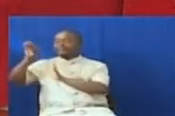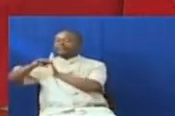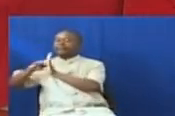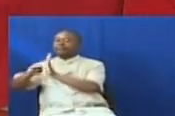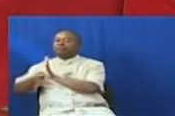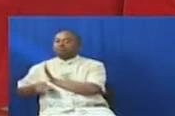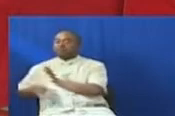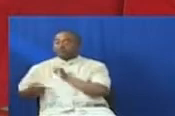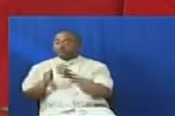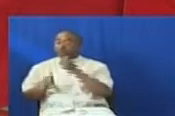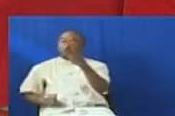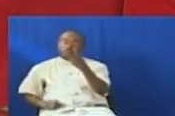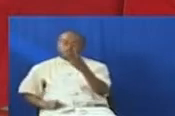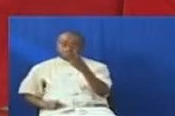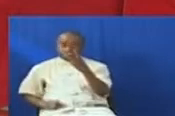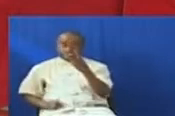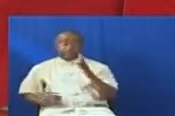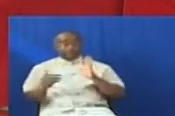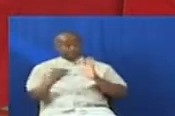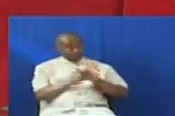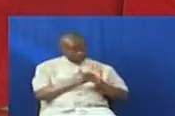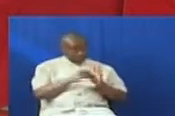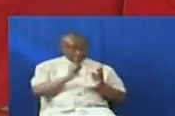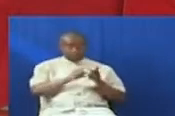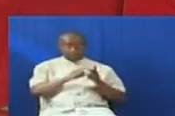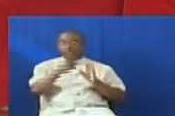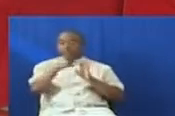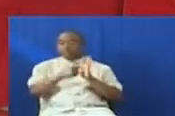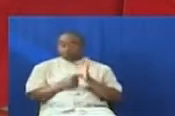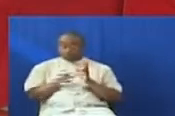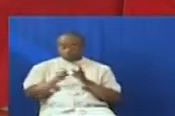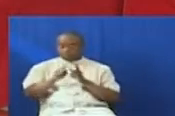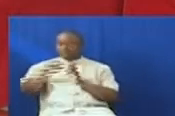Kwa kweli niombe sana serikali,